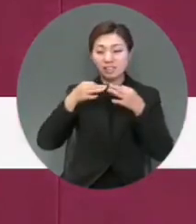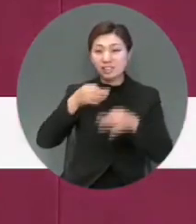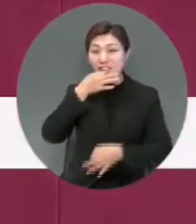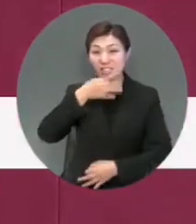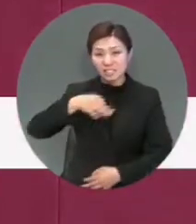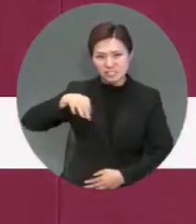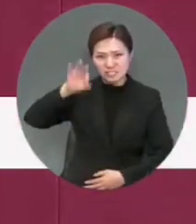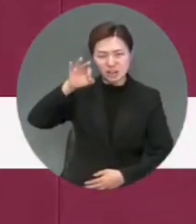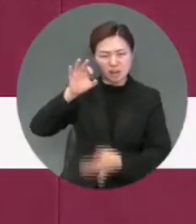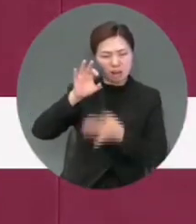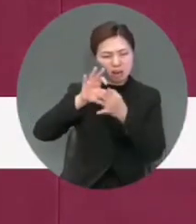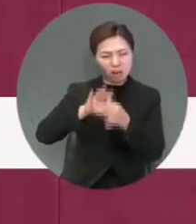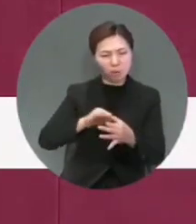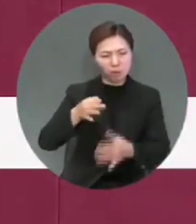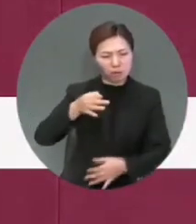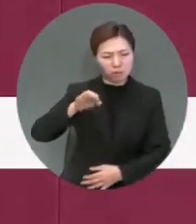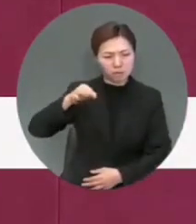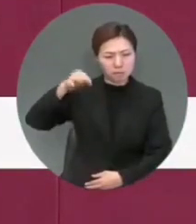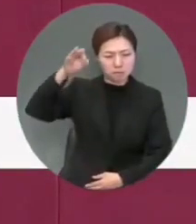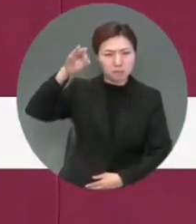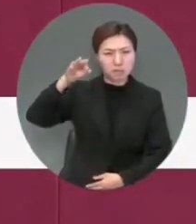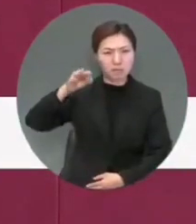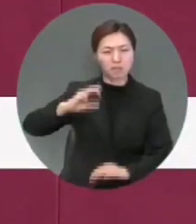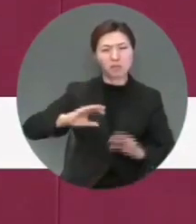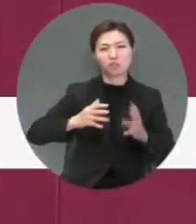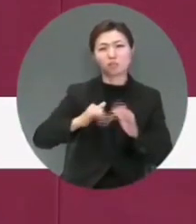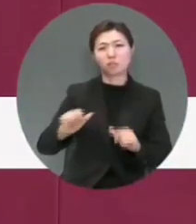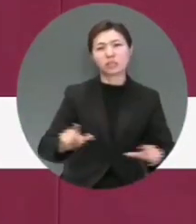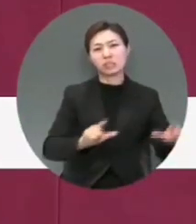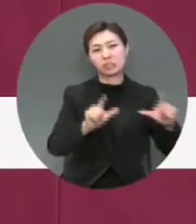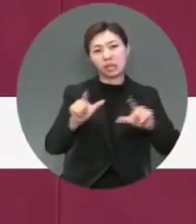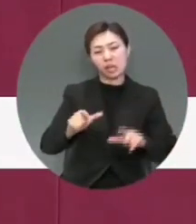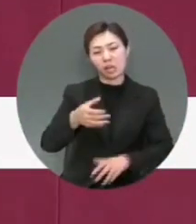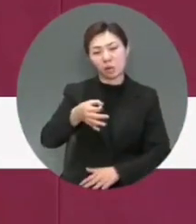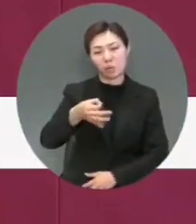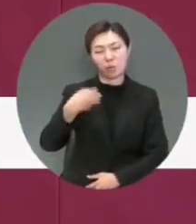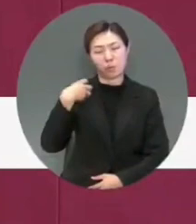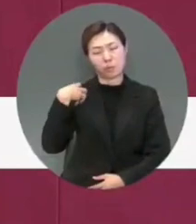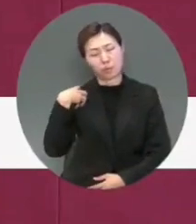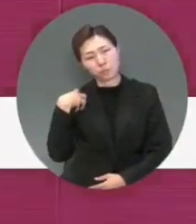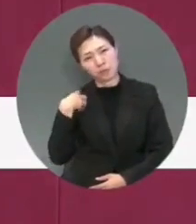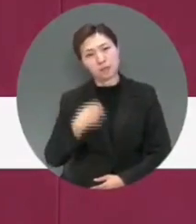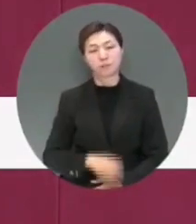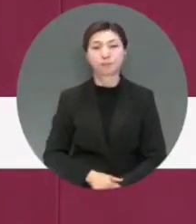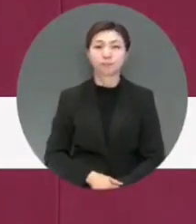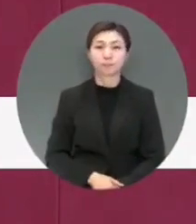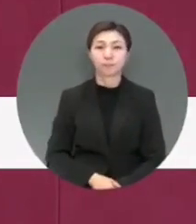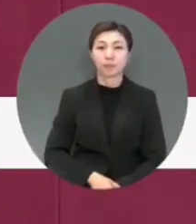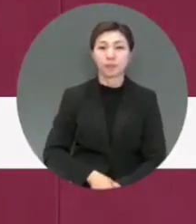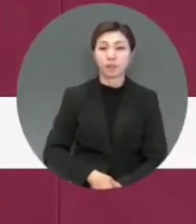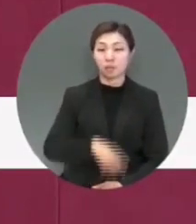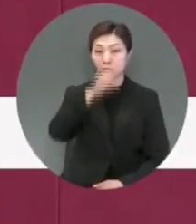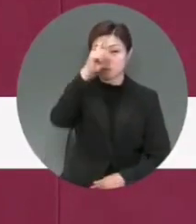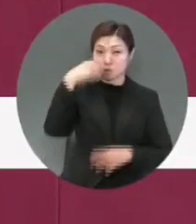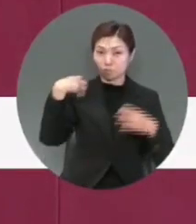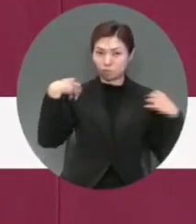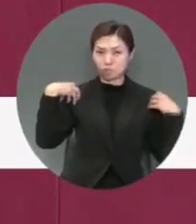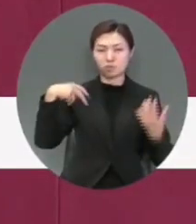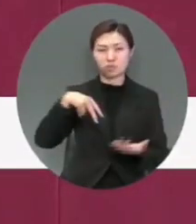생계비 부담이 가중되고 있습니다. 정부는 물가와 민생